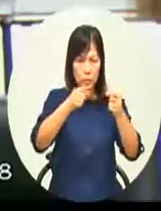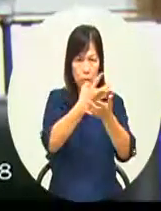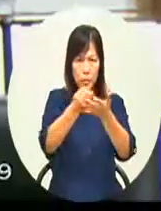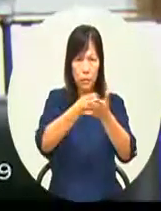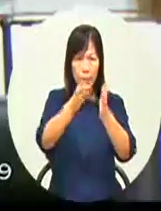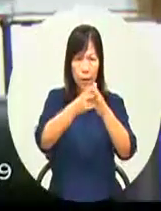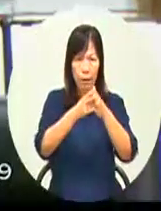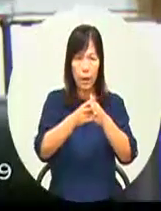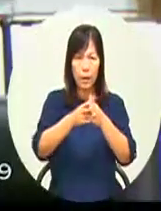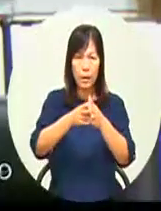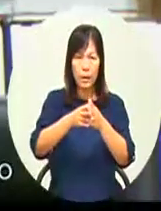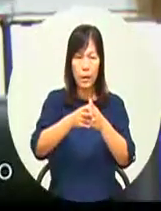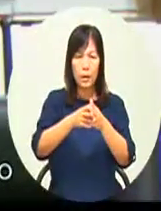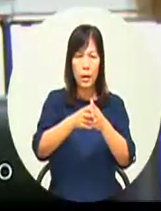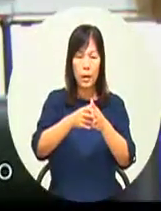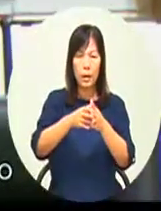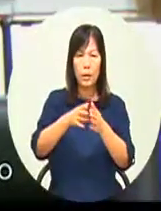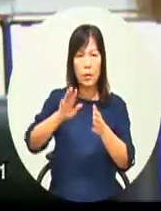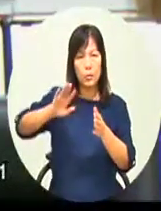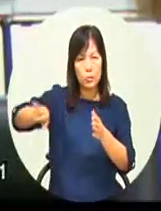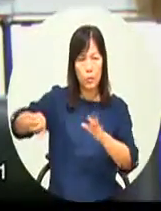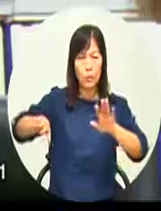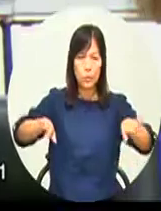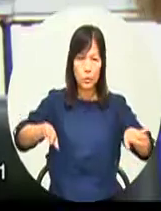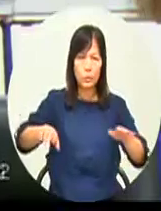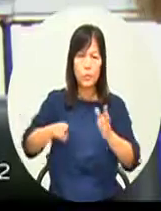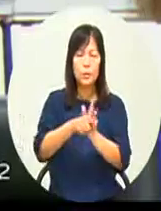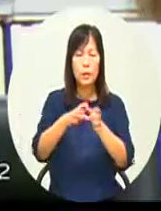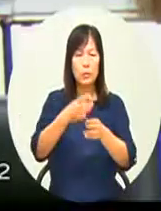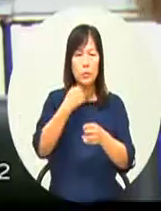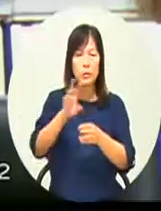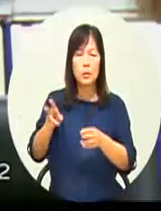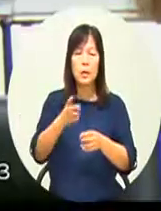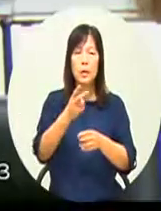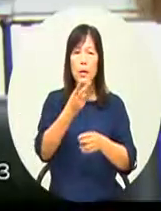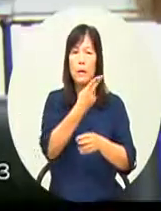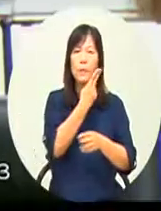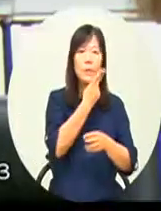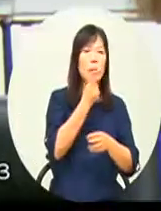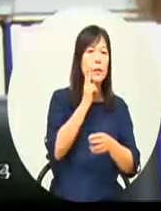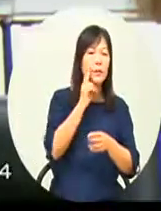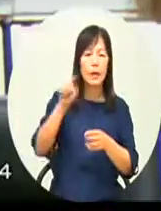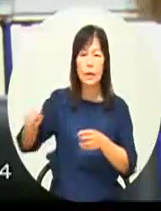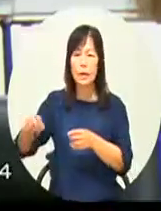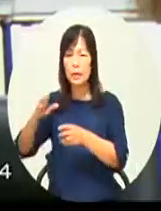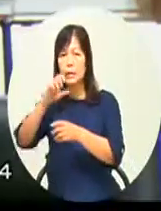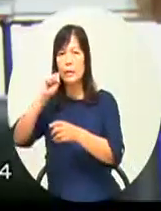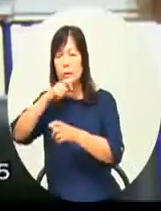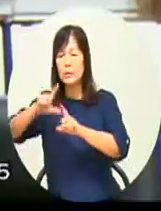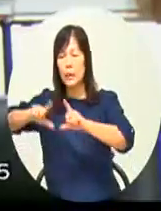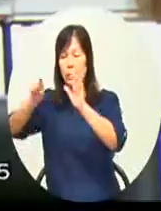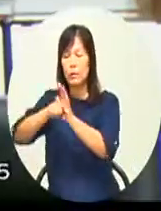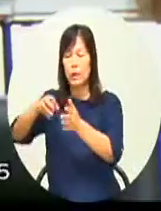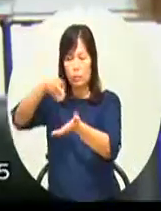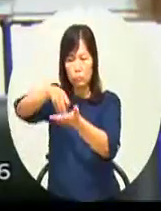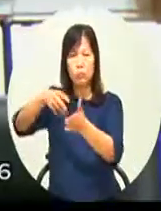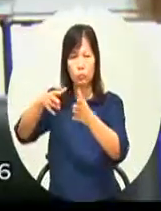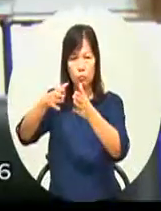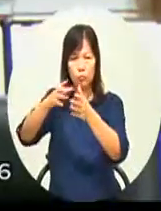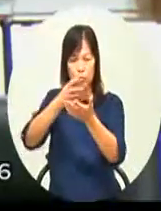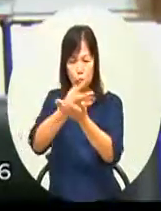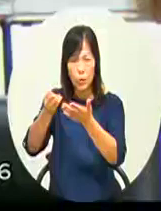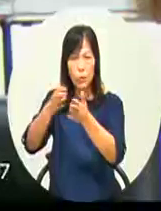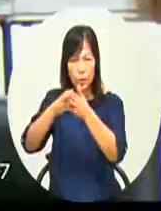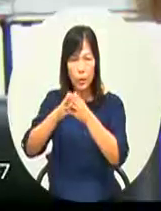东部我们西部就是梅山跟台东登记车牌，时